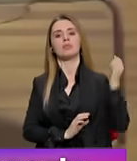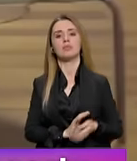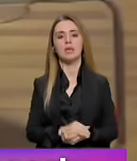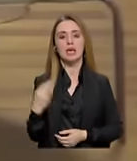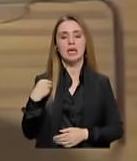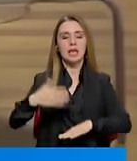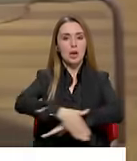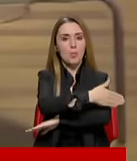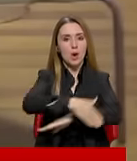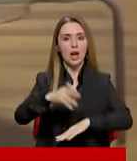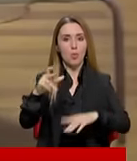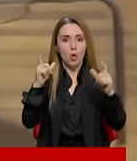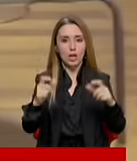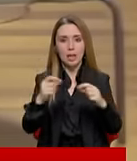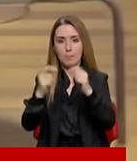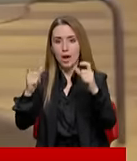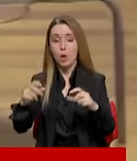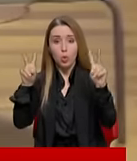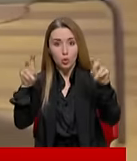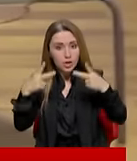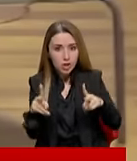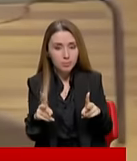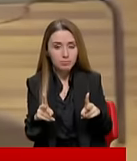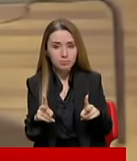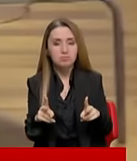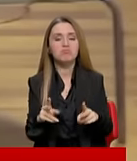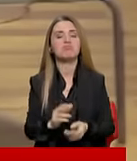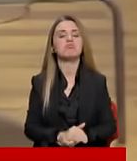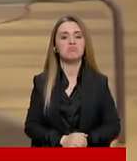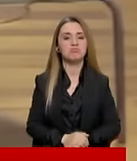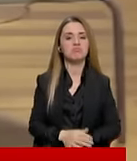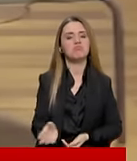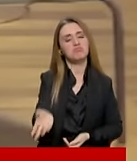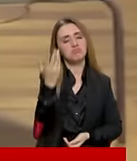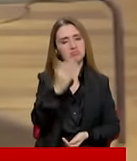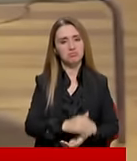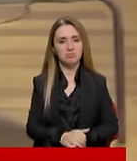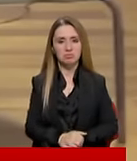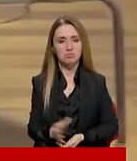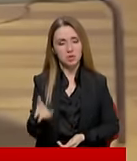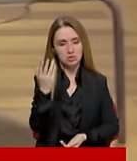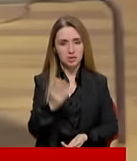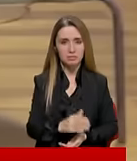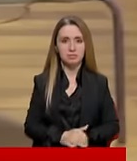Mahalle Polatlı bal o konuya girelim mi biz onlar